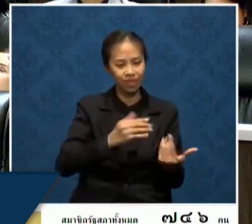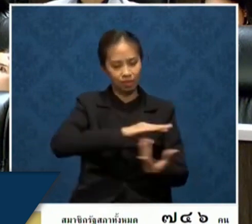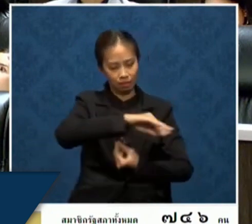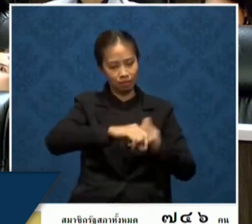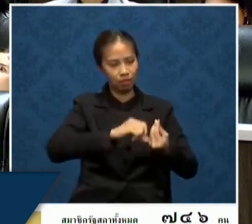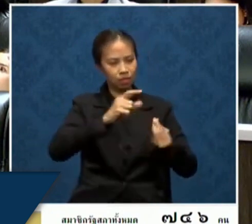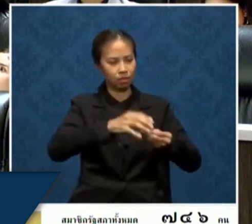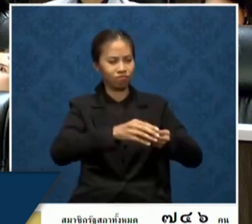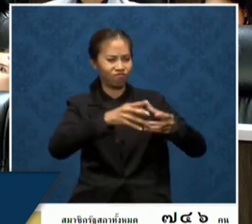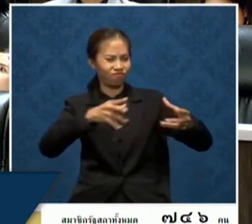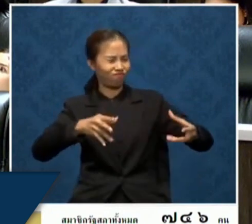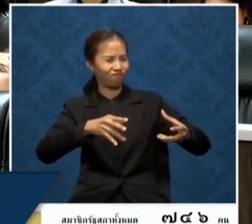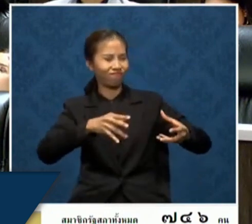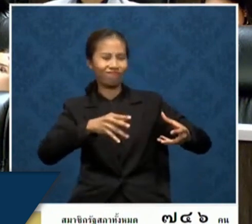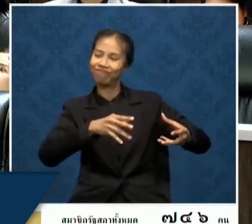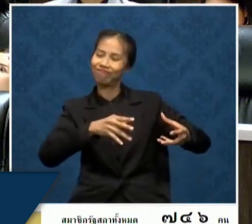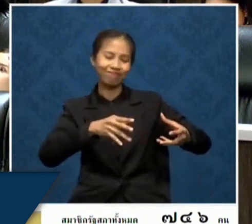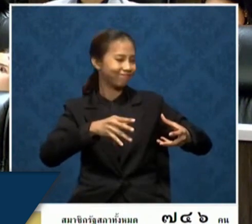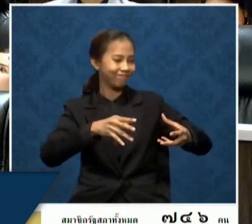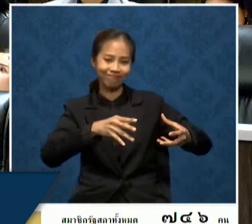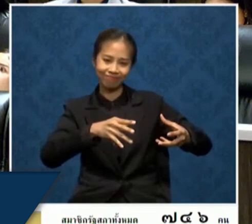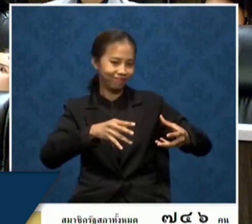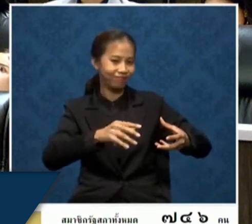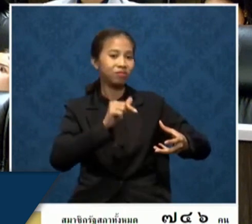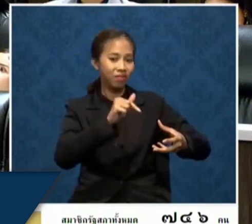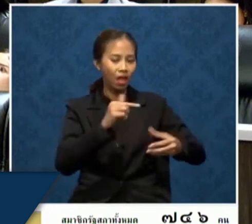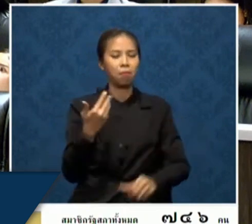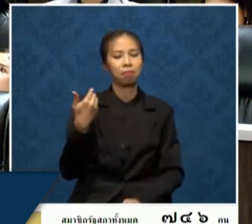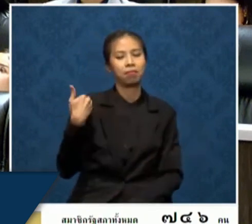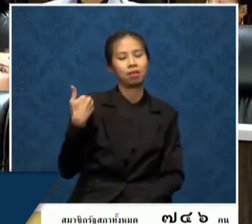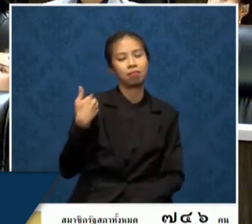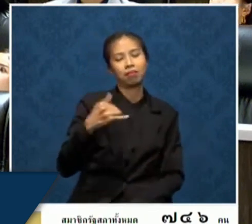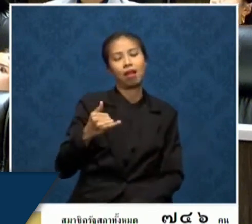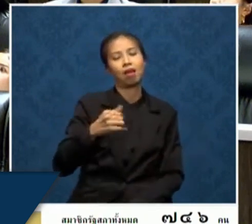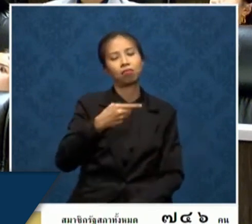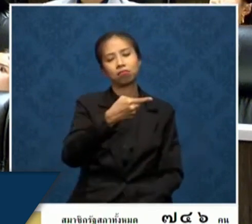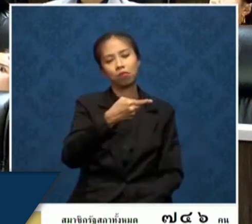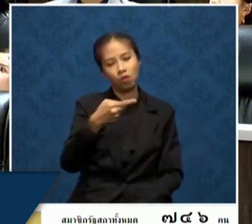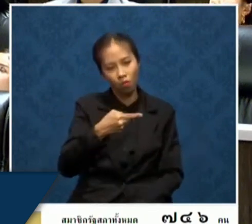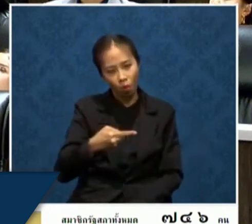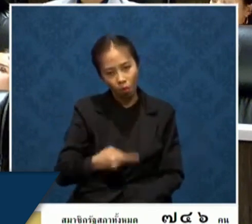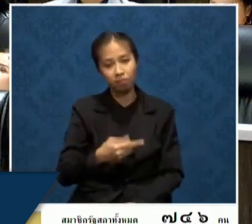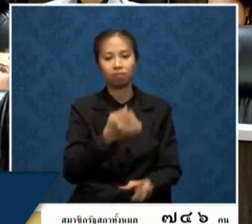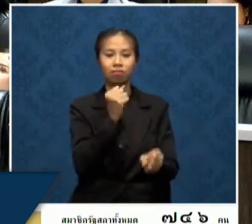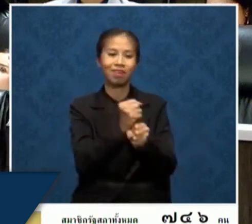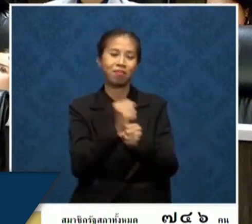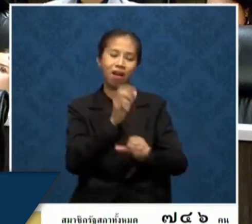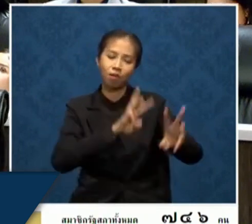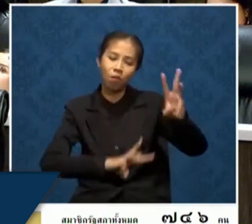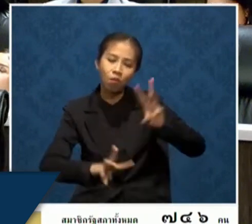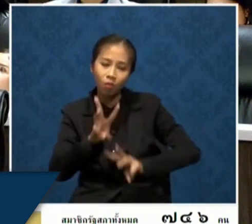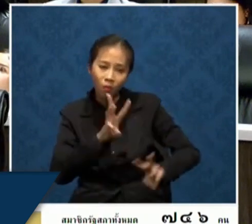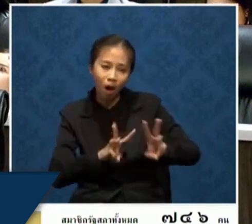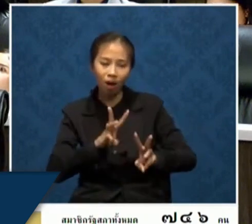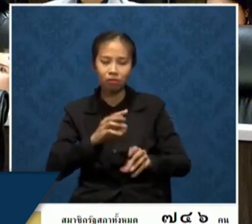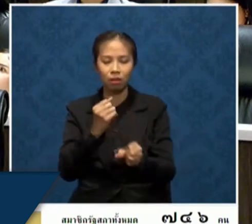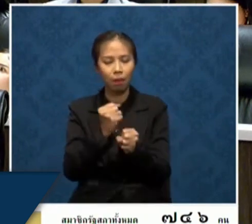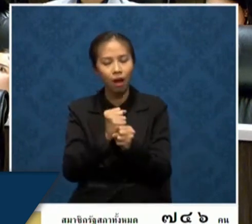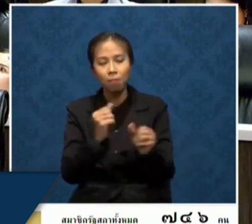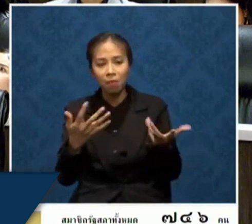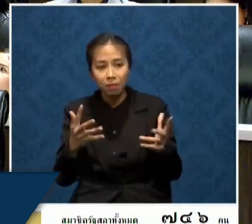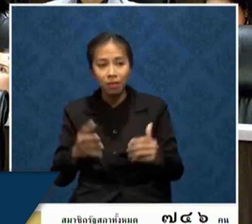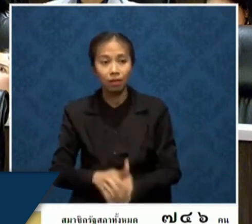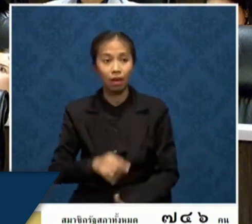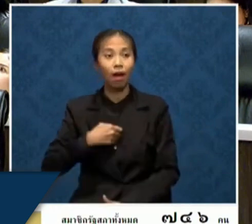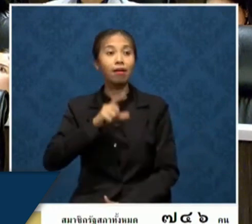ก็ไม่เป็นดังหวังบางเขตเศรษฐกิจถึงกับติดลบแถมการว่างงานก็เพิ่มขึ้นท่านนายกกำลังจะต่อย